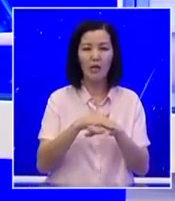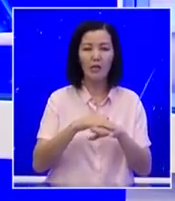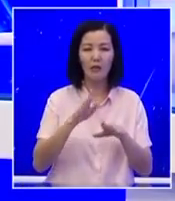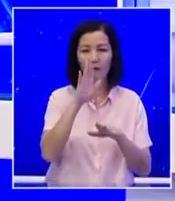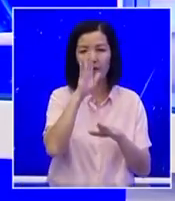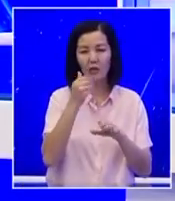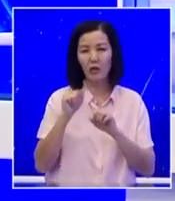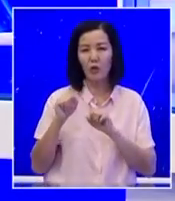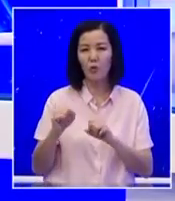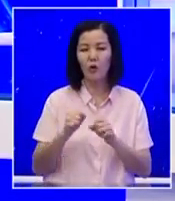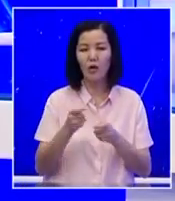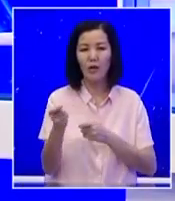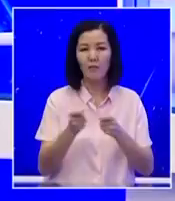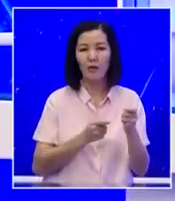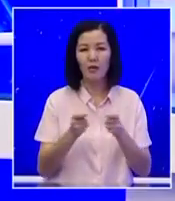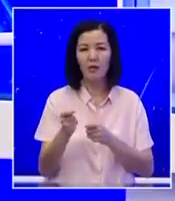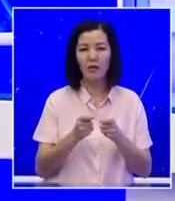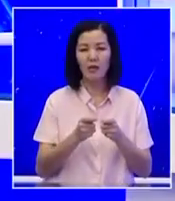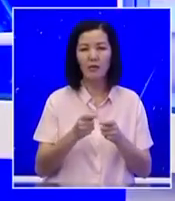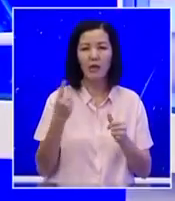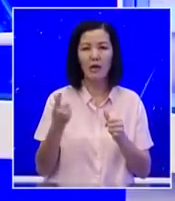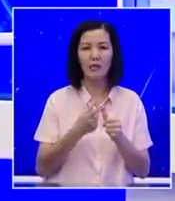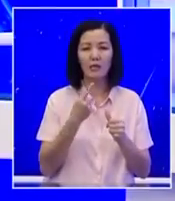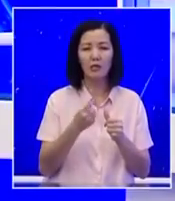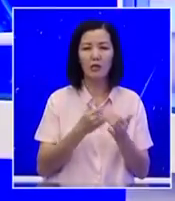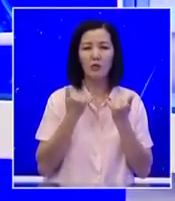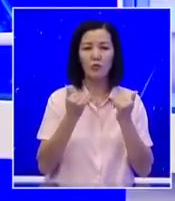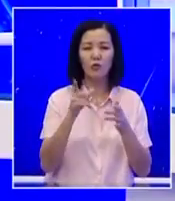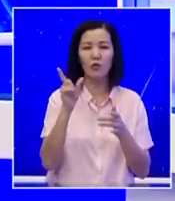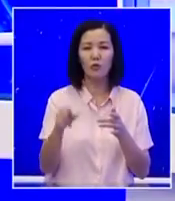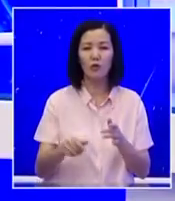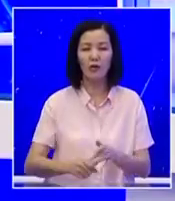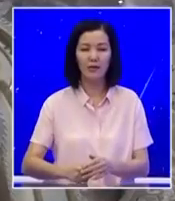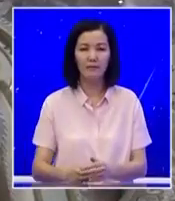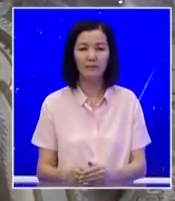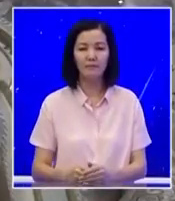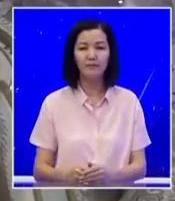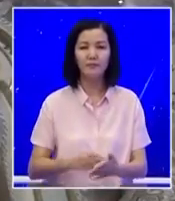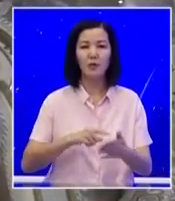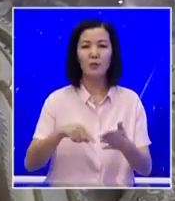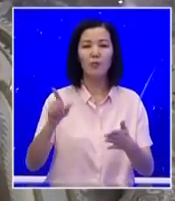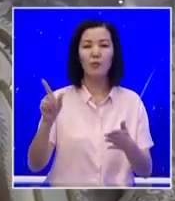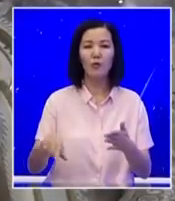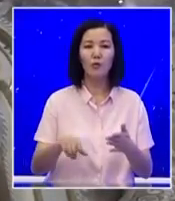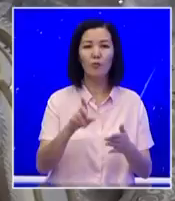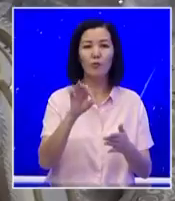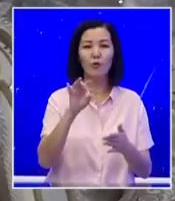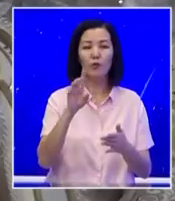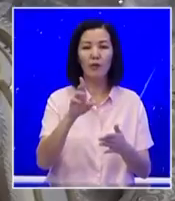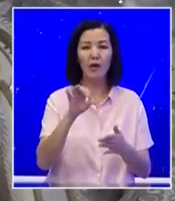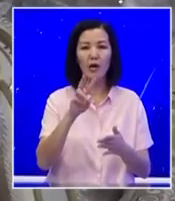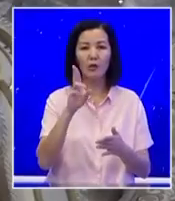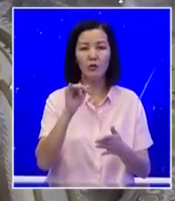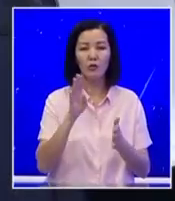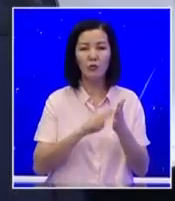қолбасылығымен әділ билік арқасында аты шыққан көрнекті тұлға. Қаламгер Бөрібай пьесасын Ақсу ауданының